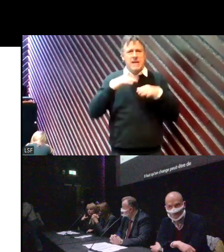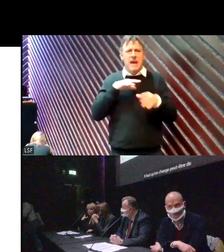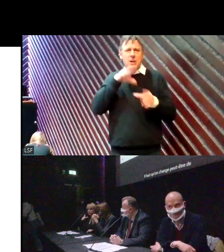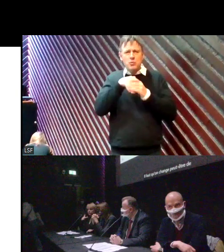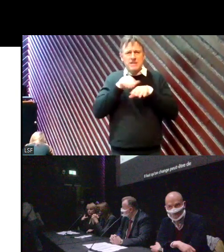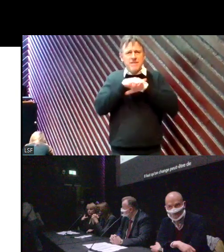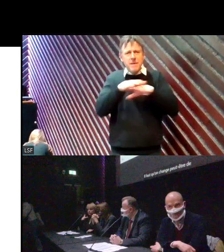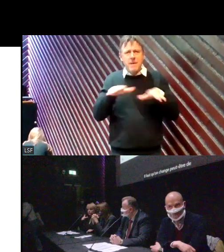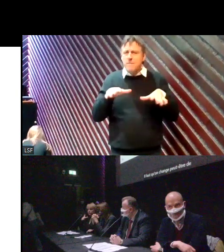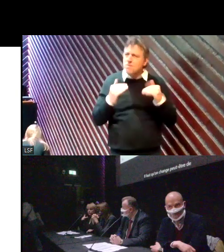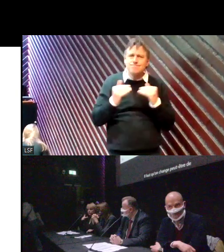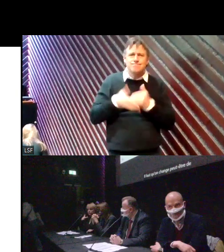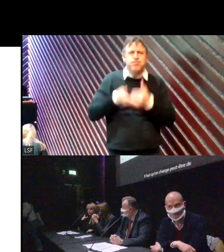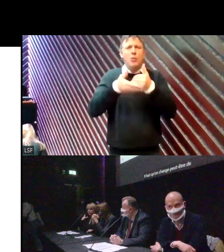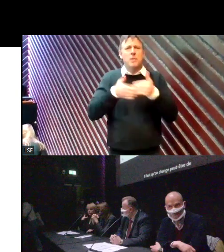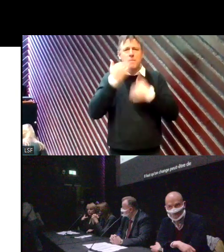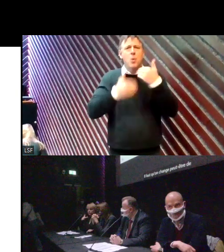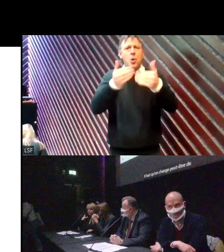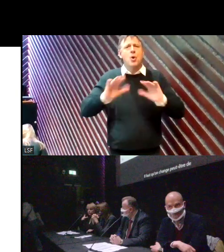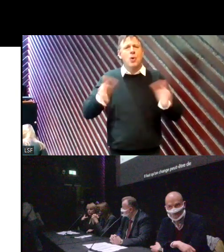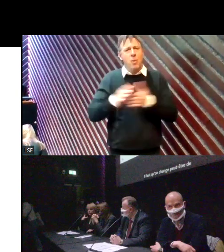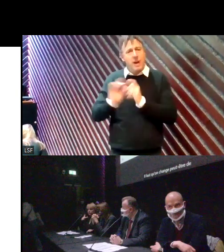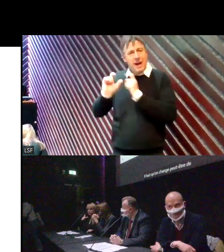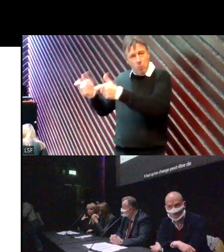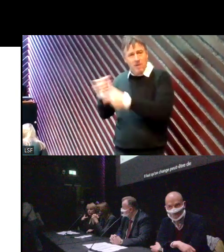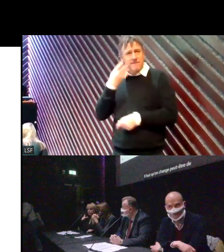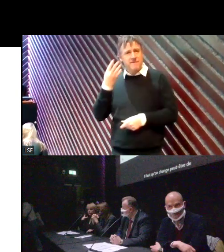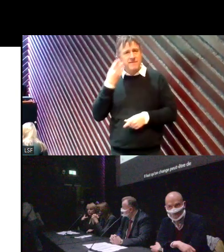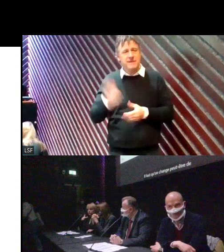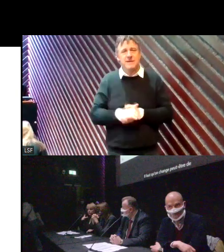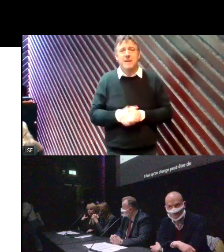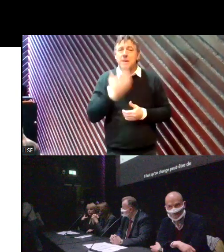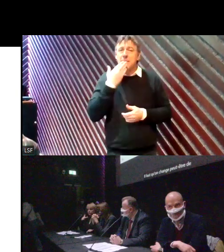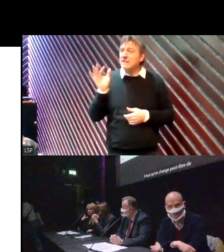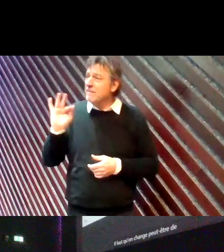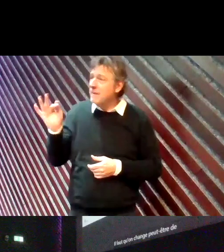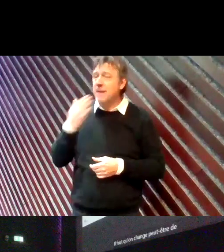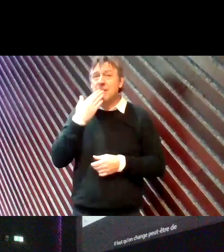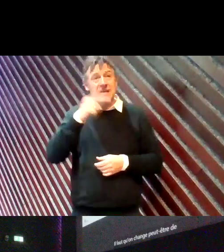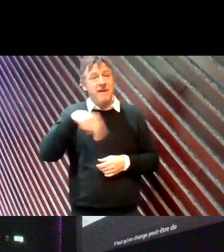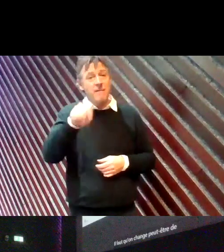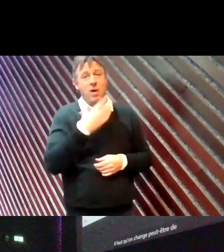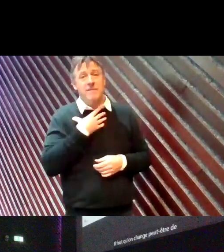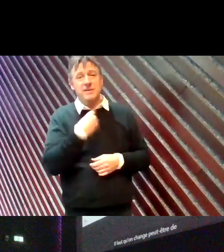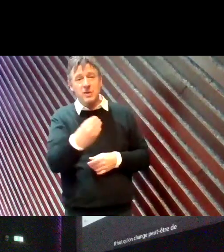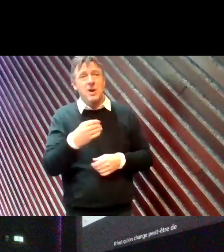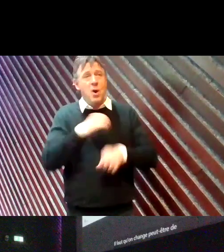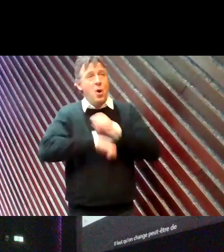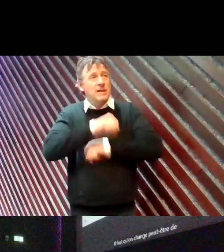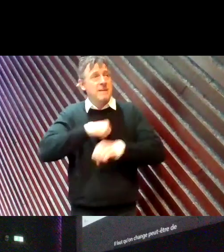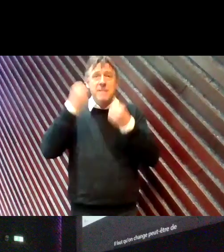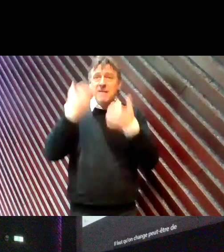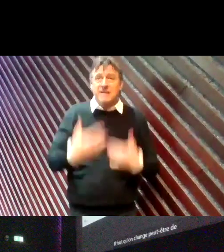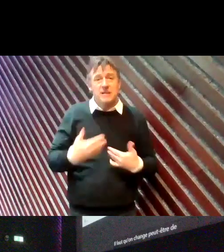À toi, Jérémy. Merci, merci Fabien. Merci à vous pour votre invitation et l'organisation de cette manifestation. Je suis